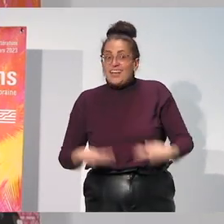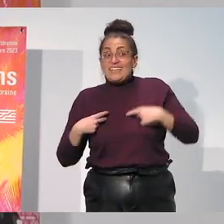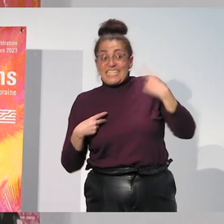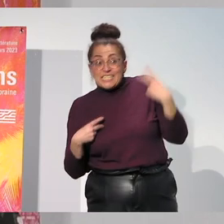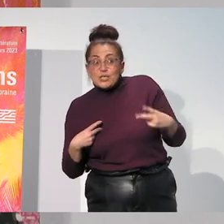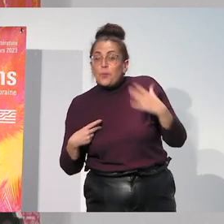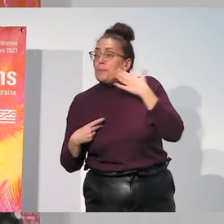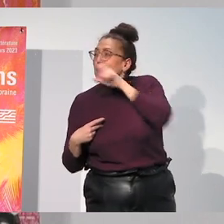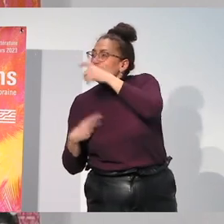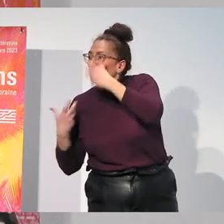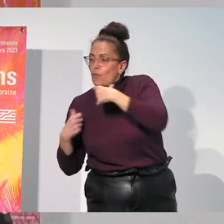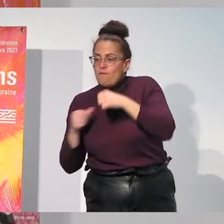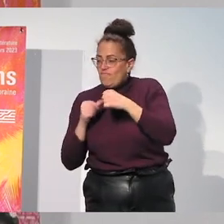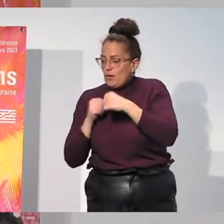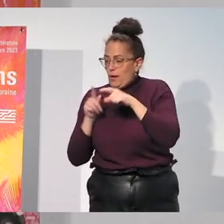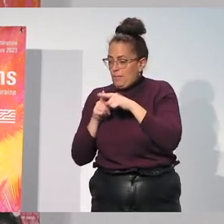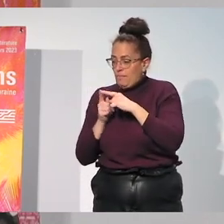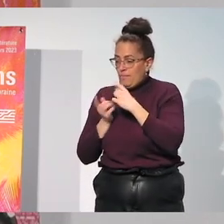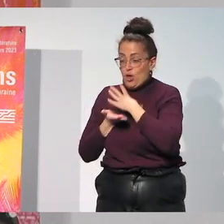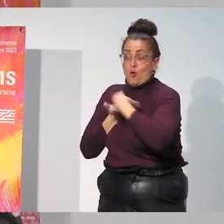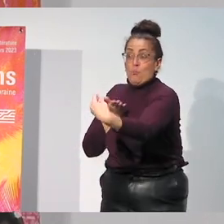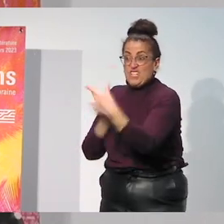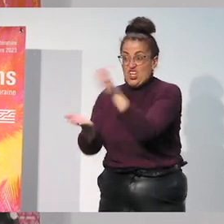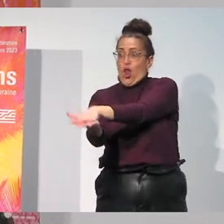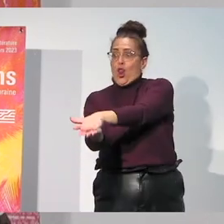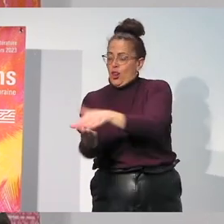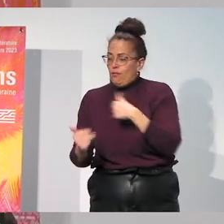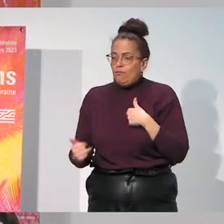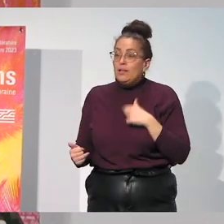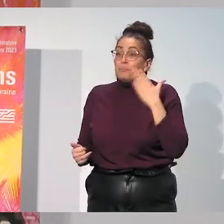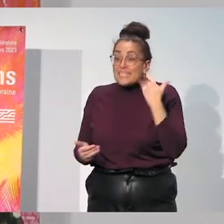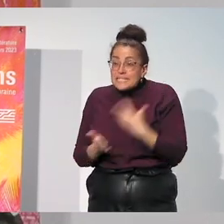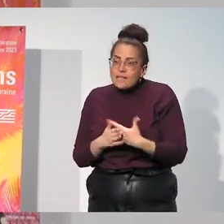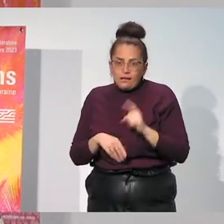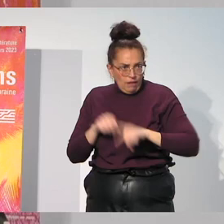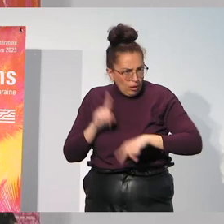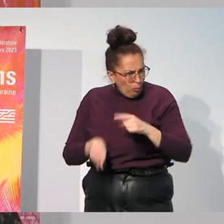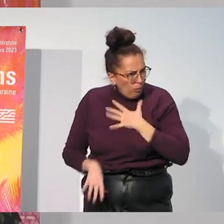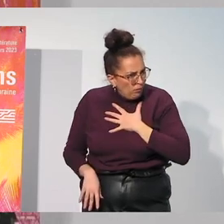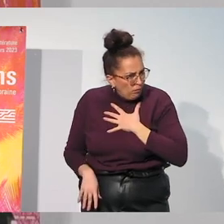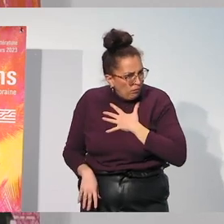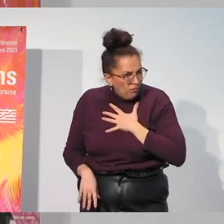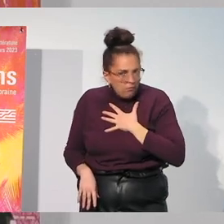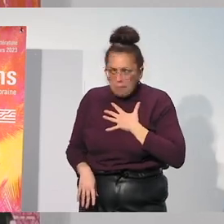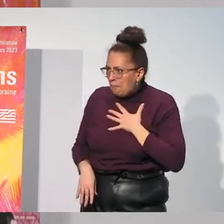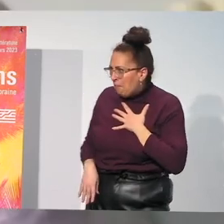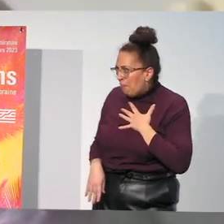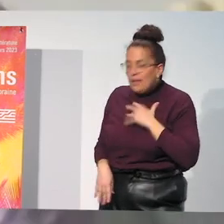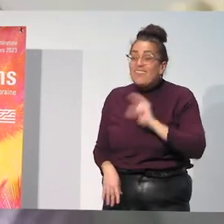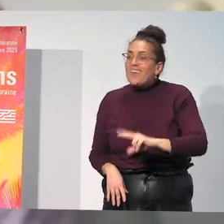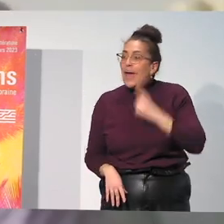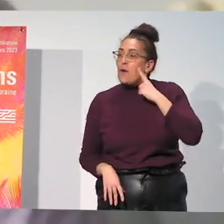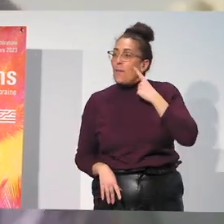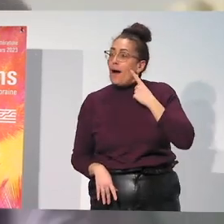que... Ouais. Ce serait le plus beau, ça c'est le plus beau des cadeaux, non? Enfin, ça c'est le plus beau des cadeaux. On pensera peut-être que c'est vrai,